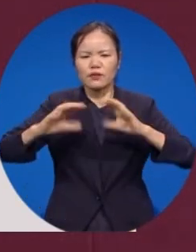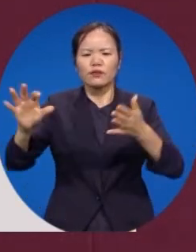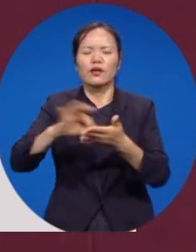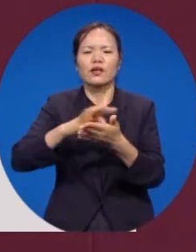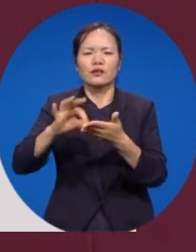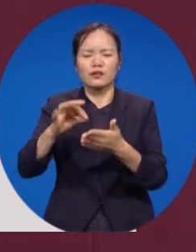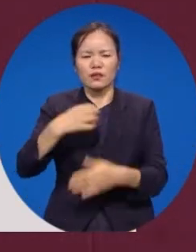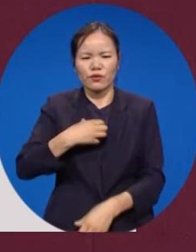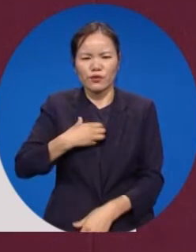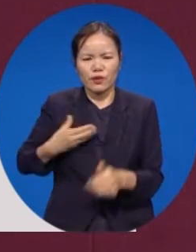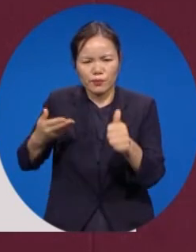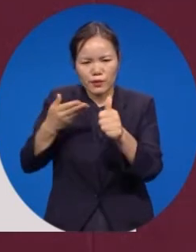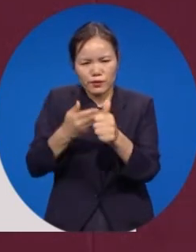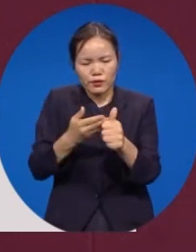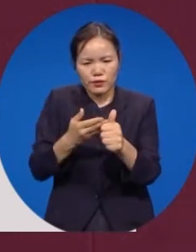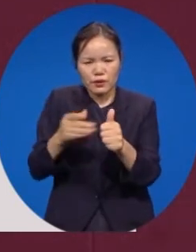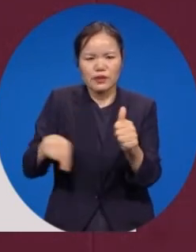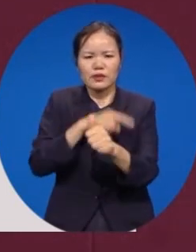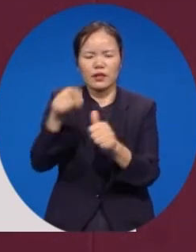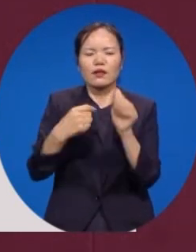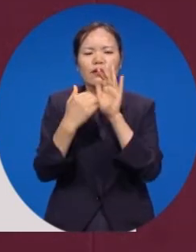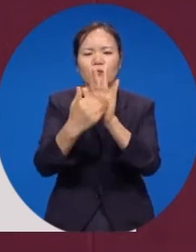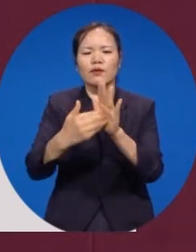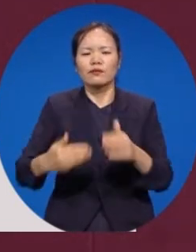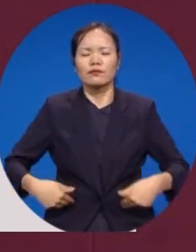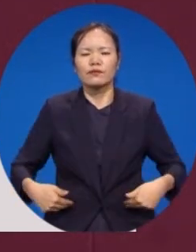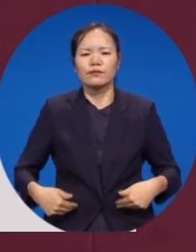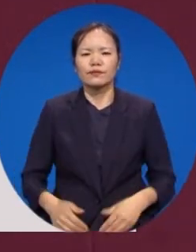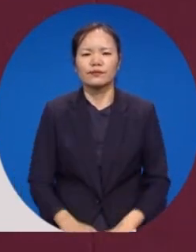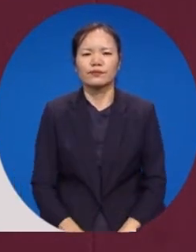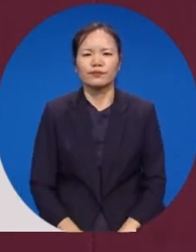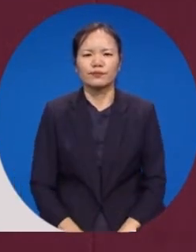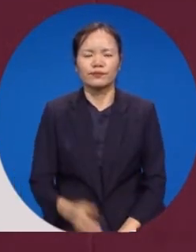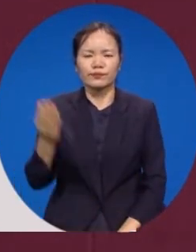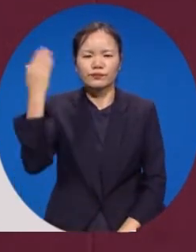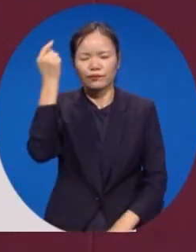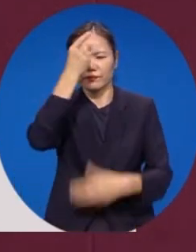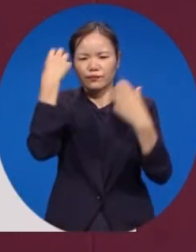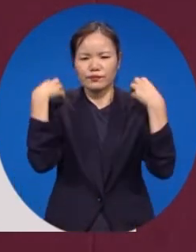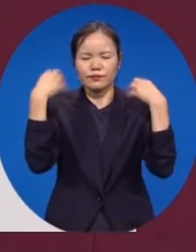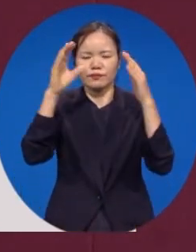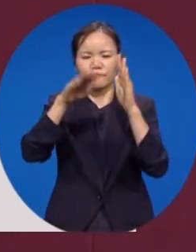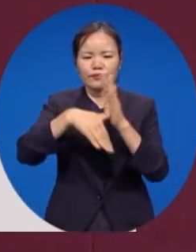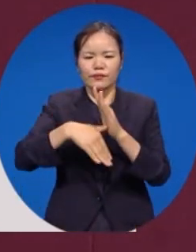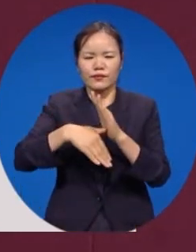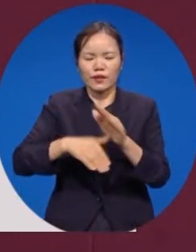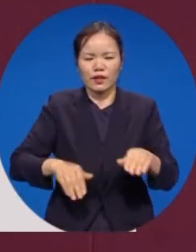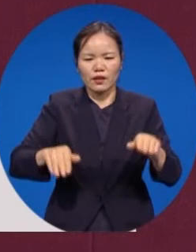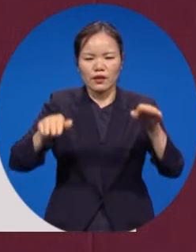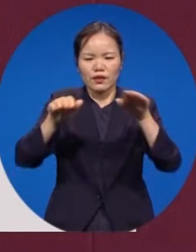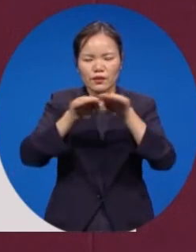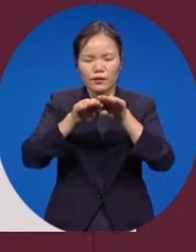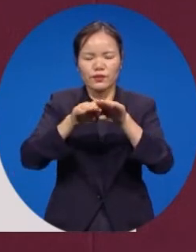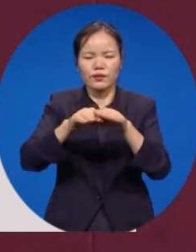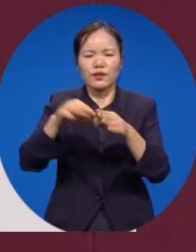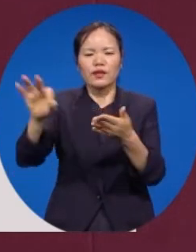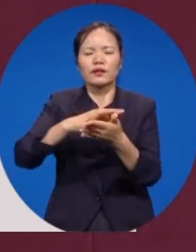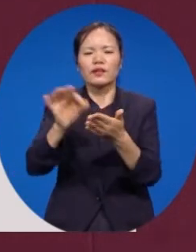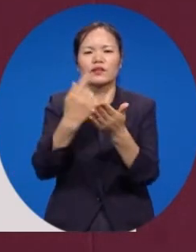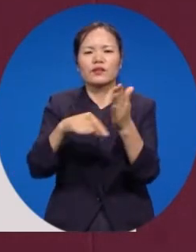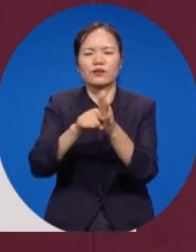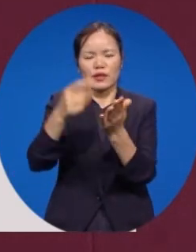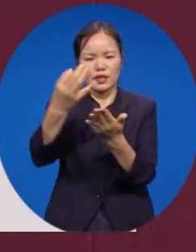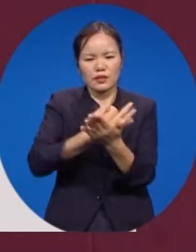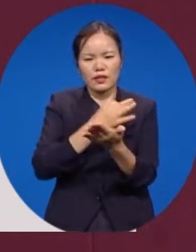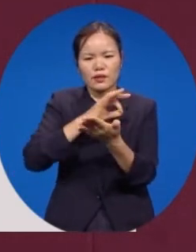위태롭게 하는 사태는 막아야 합니다. 지난 정부에서도 균형 재정을 위해 세출과